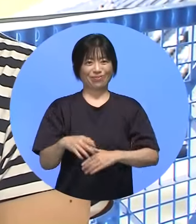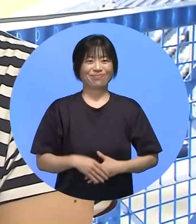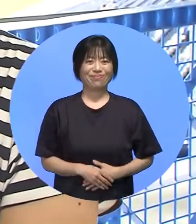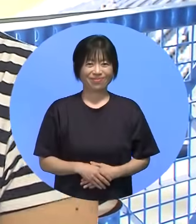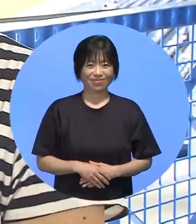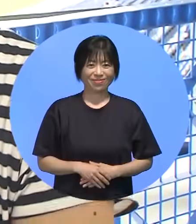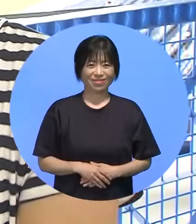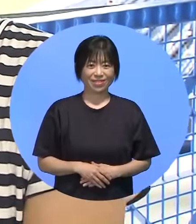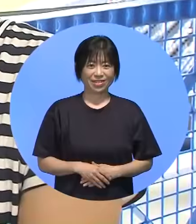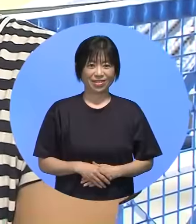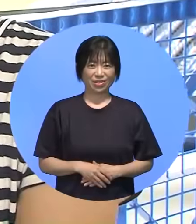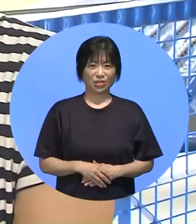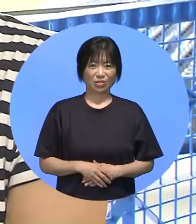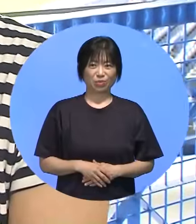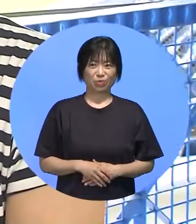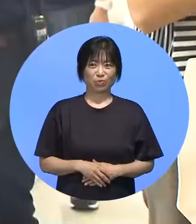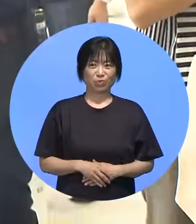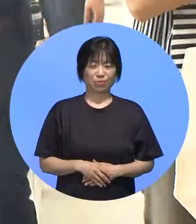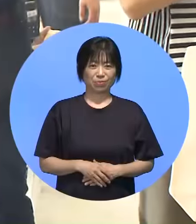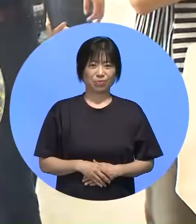楽しくて最高です